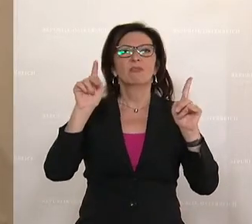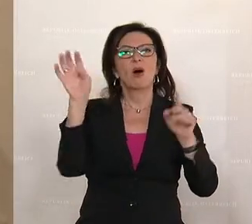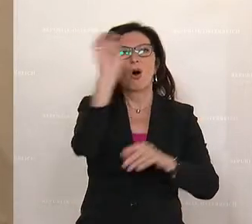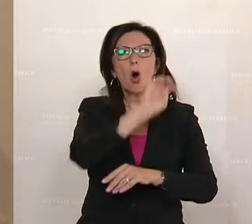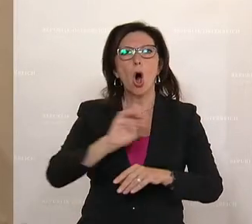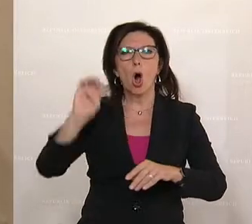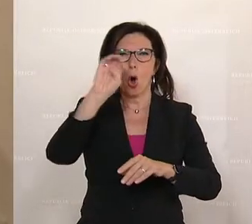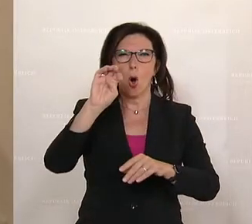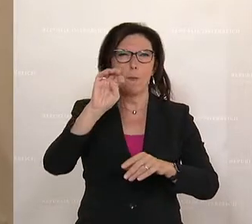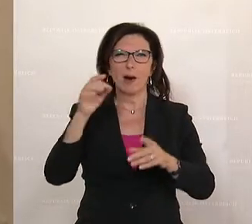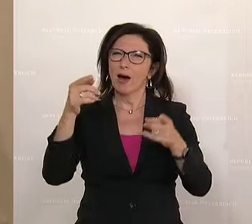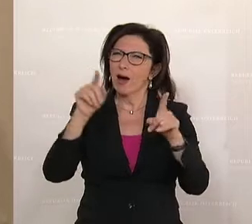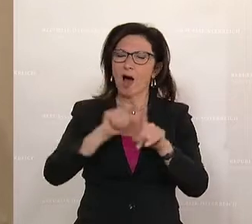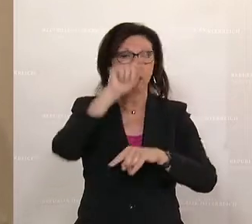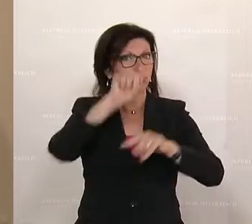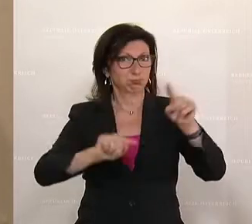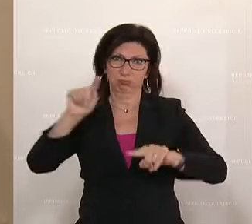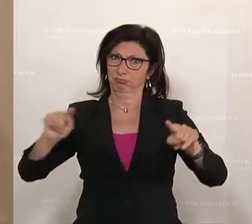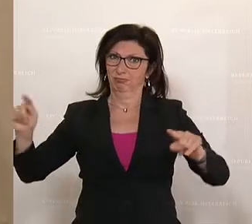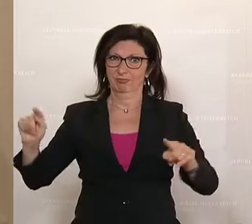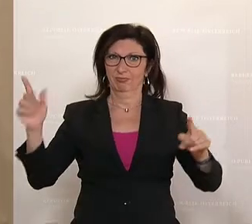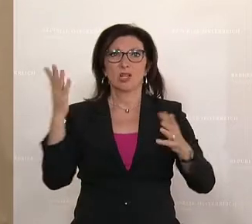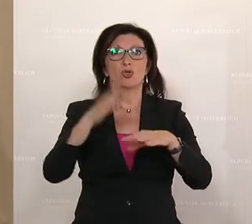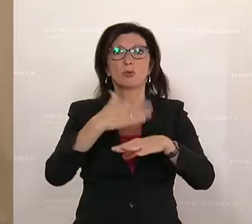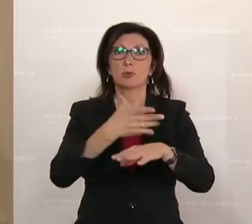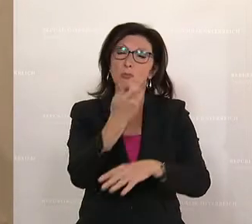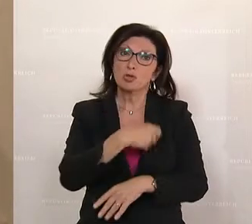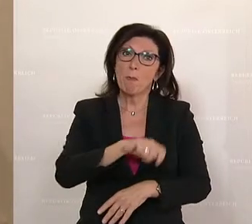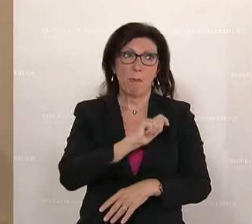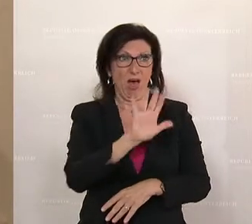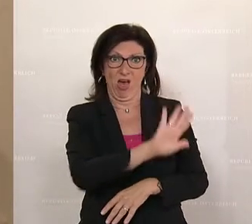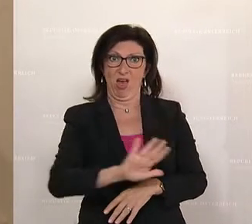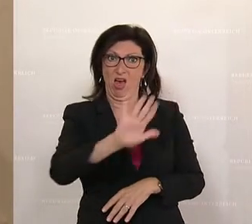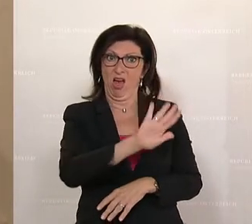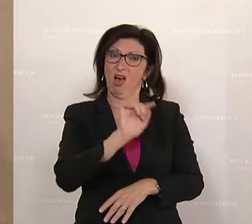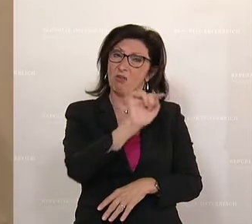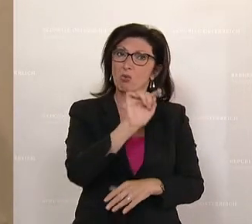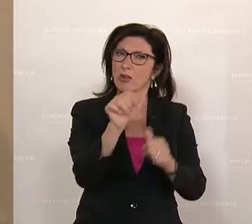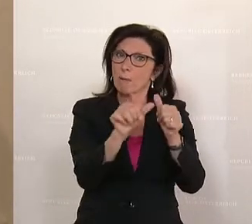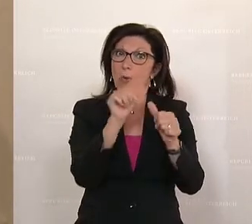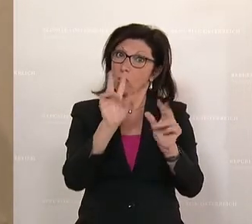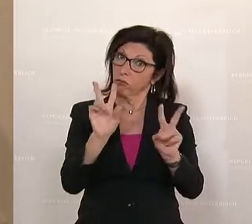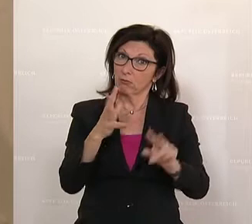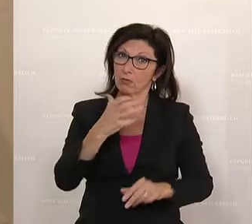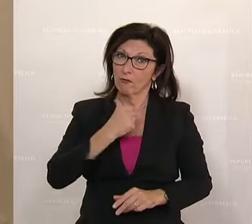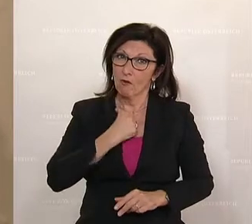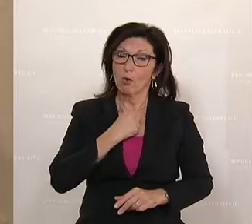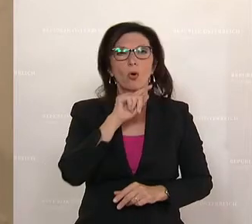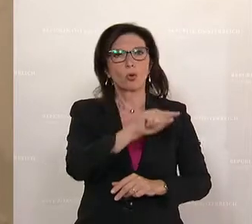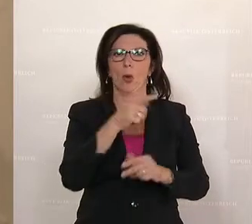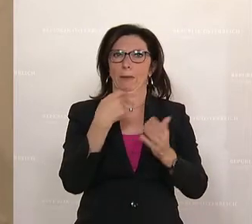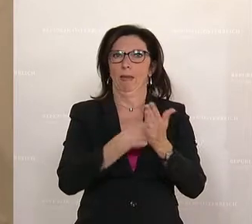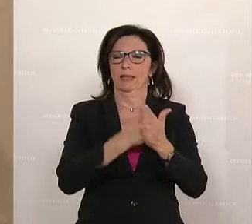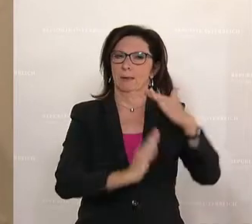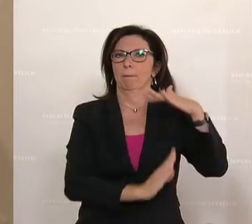regional extrem unterschiedlich aufgestellt ist. Wir haben auf der Iberischen Halbinsel tatsächlich ein erfolgreiches Modell einer Preisdeckelung,